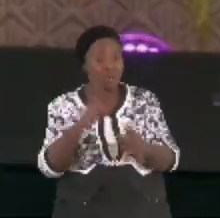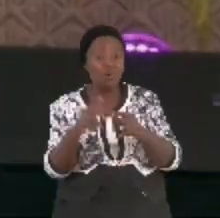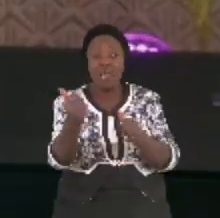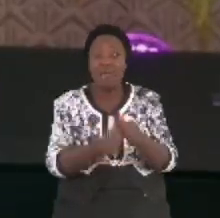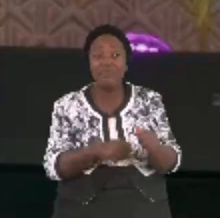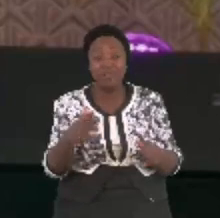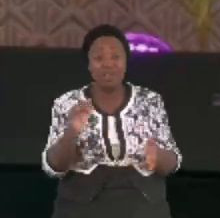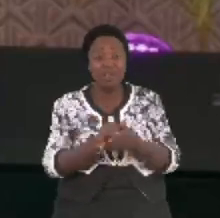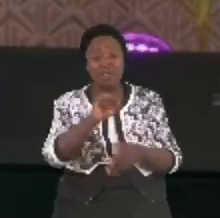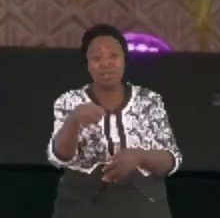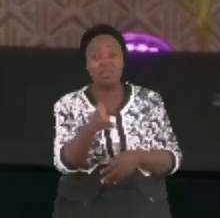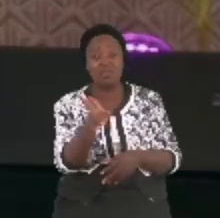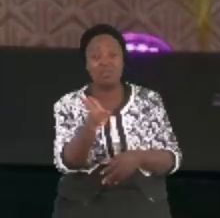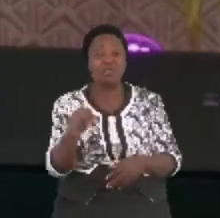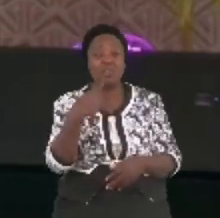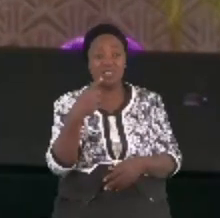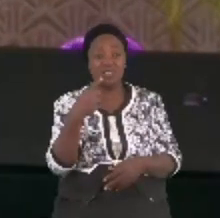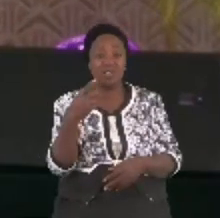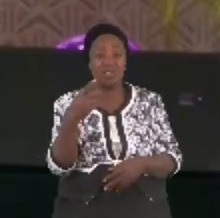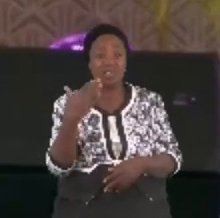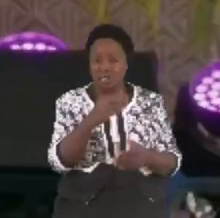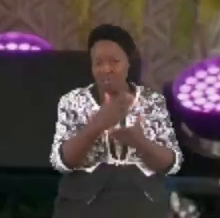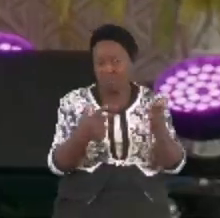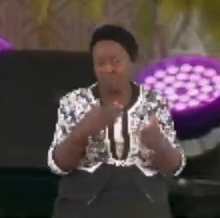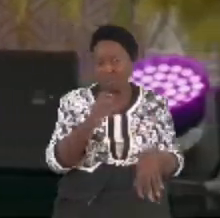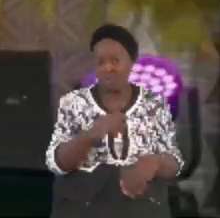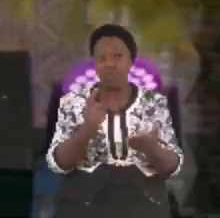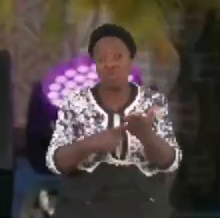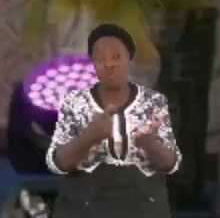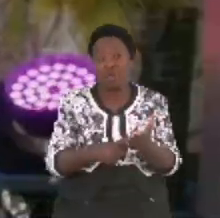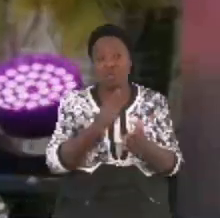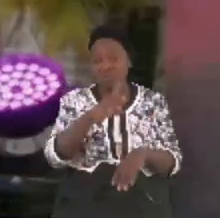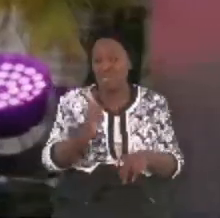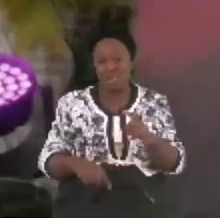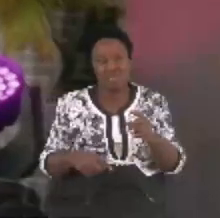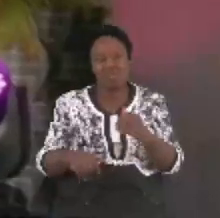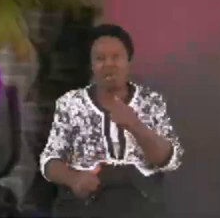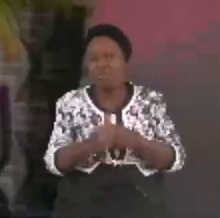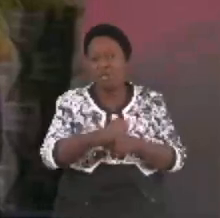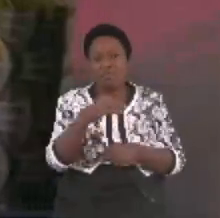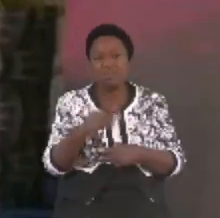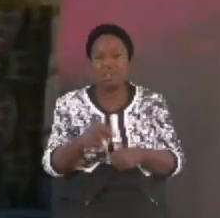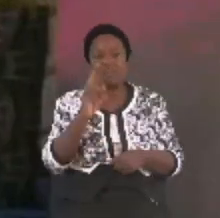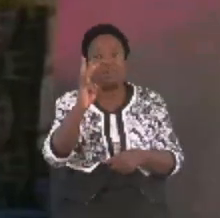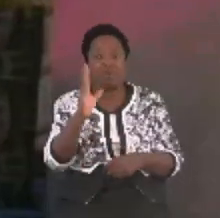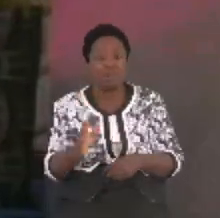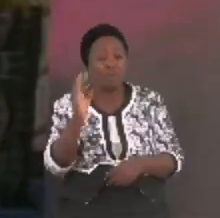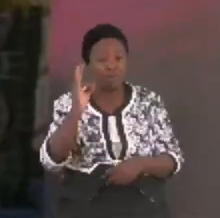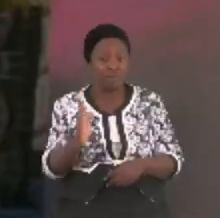Jean a dit. Alors, vous savez, parfois, vous ne pouvez même pas condamner un ministre. Il a